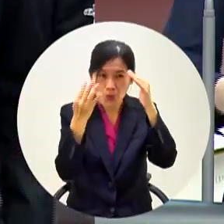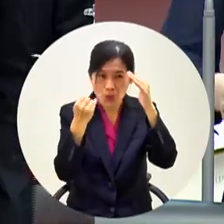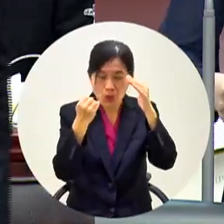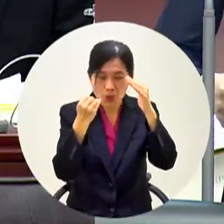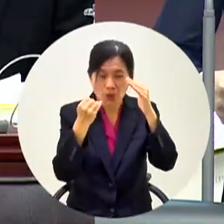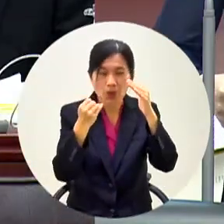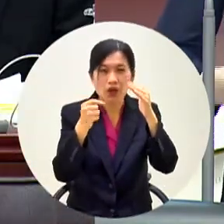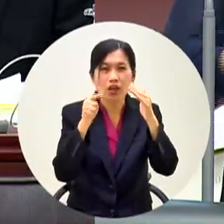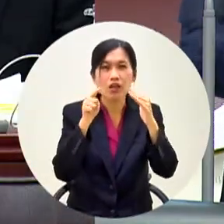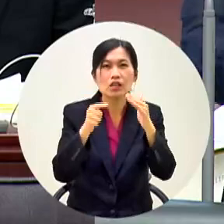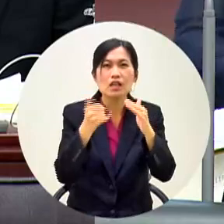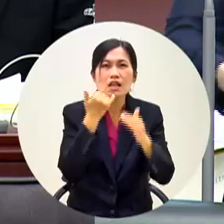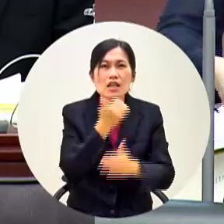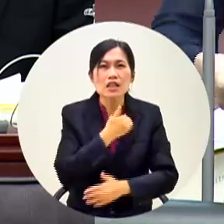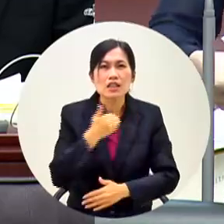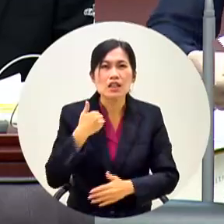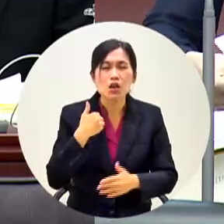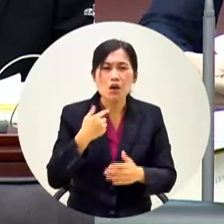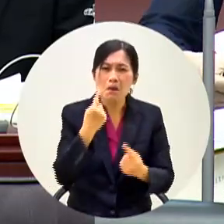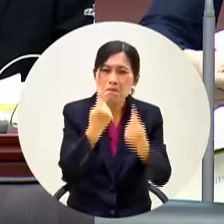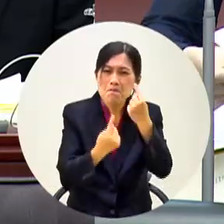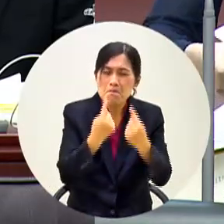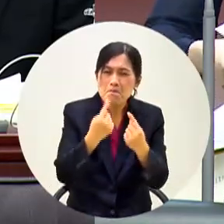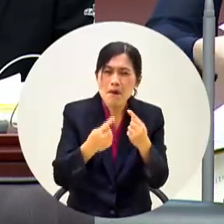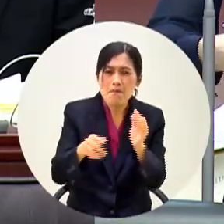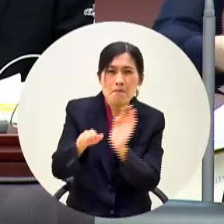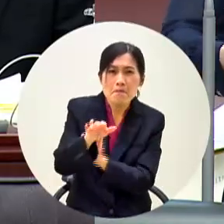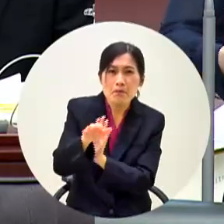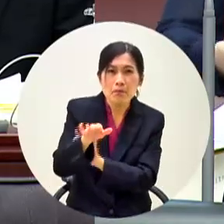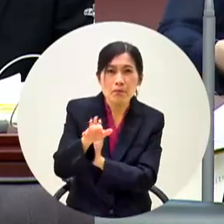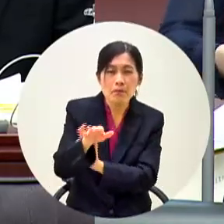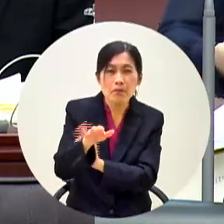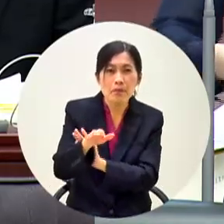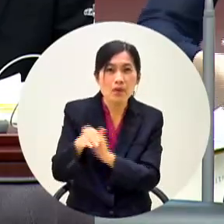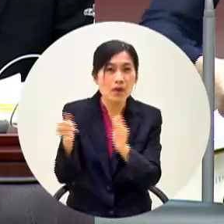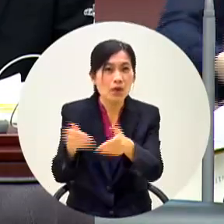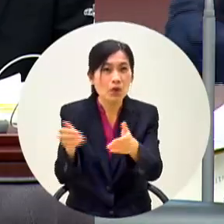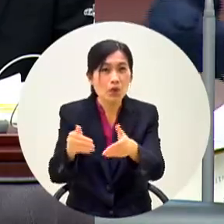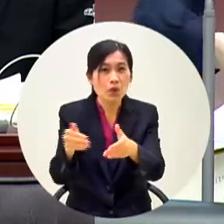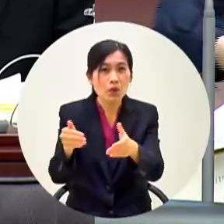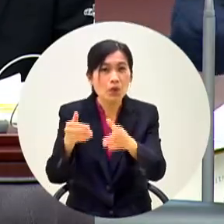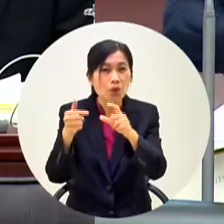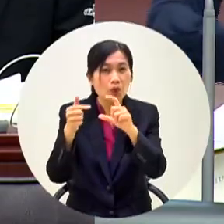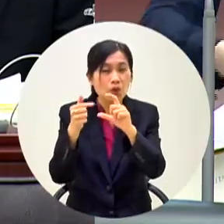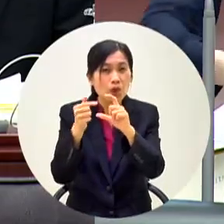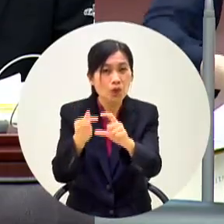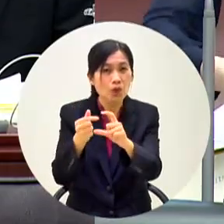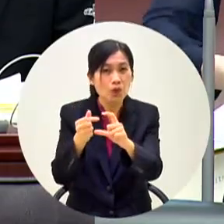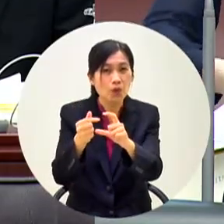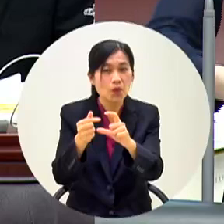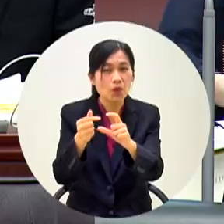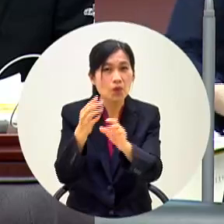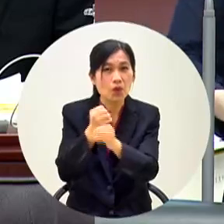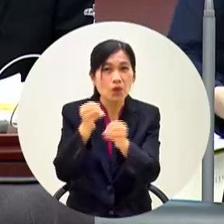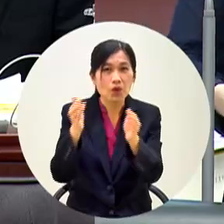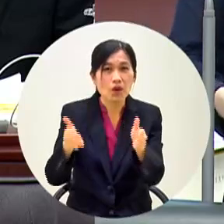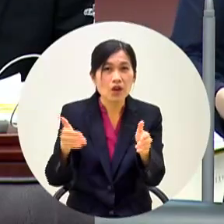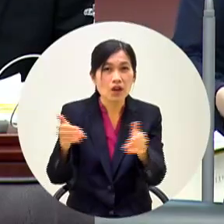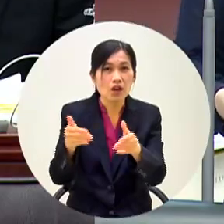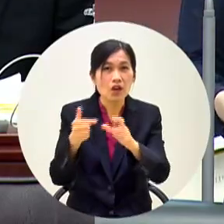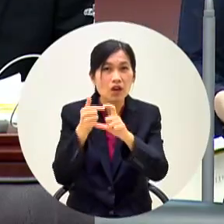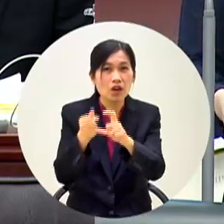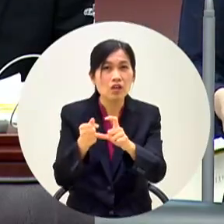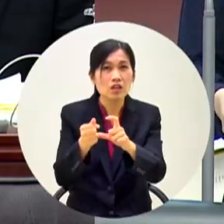是说它可能会比旁边的这个开发的区域，同一期的这个开发区来讲的